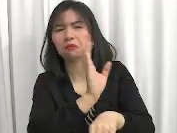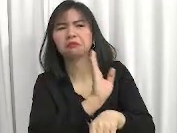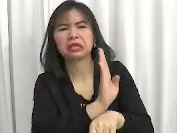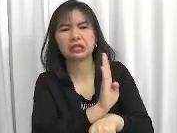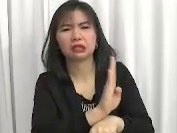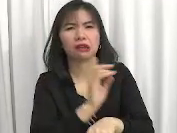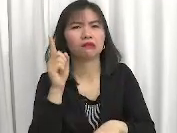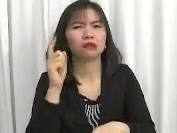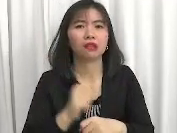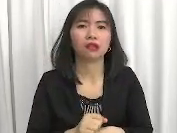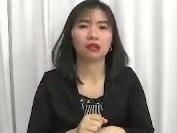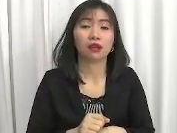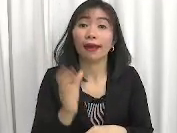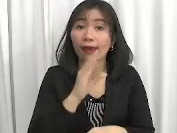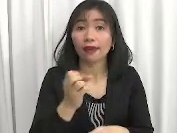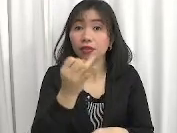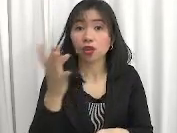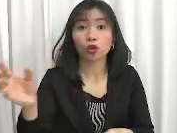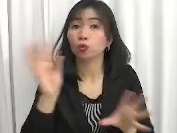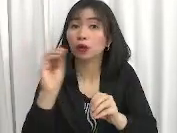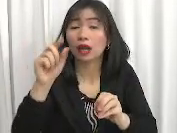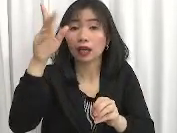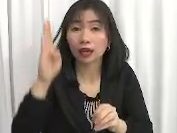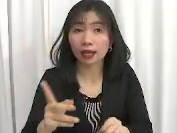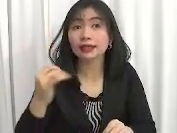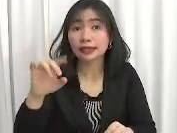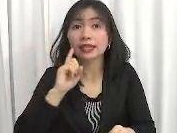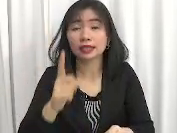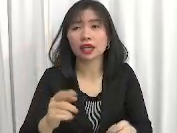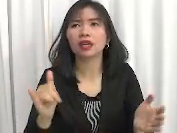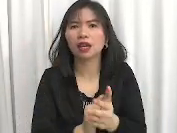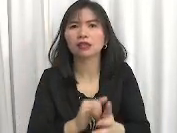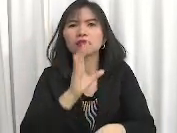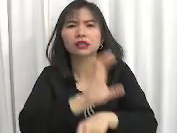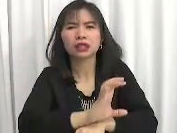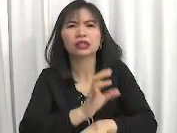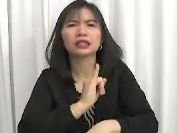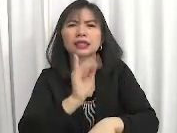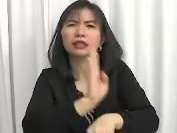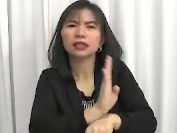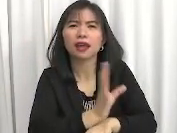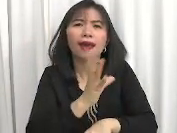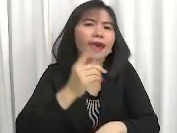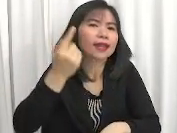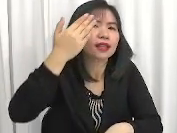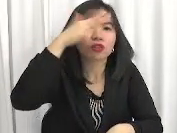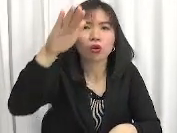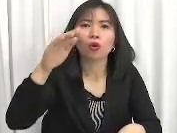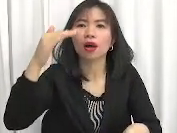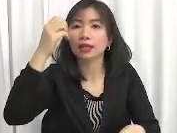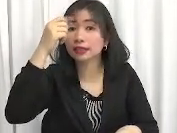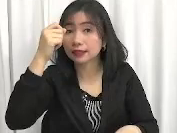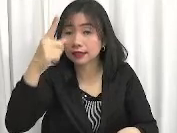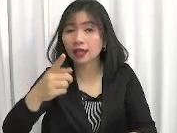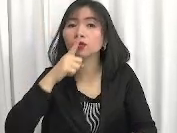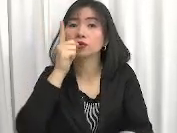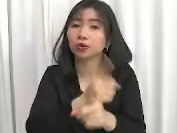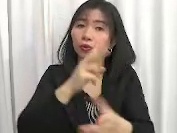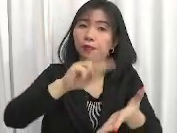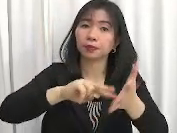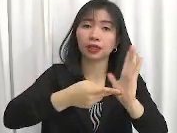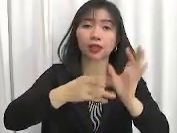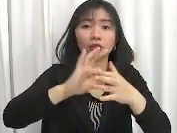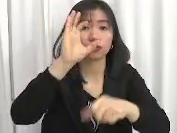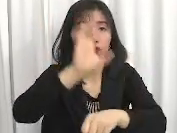sa mga unbeliever 'yan, sa mga taong hindi nakakaunawa ng kahulugan ng church. 'Yun. Pero sa